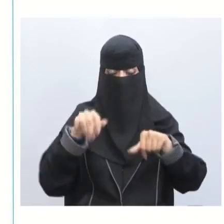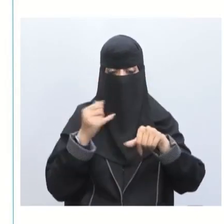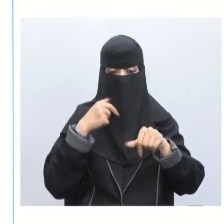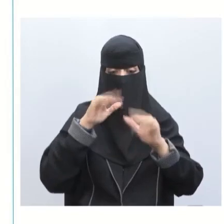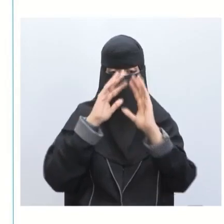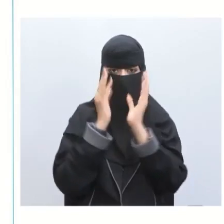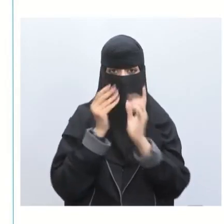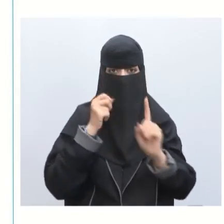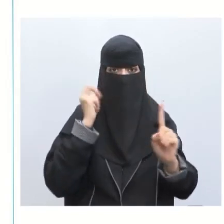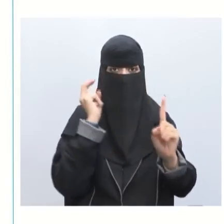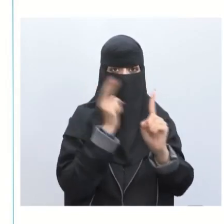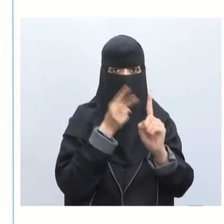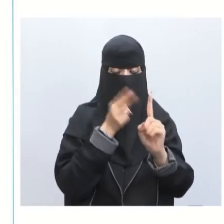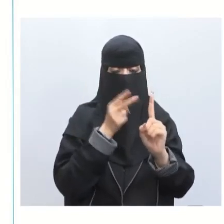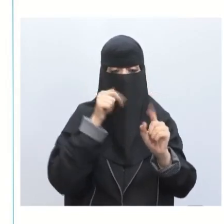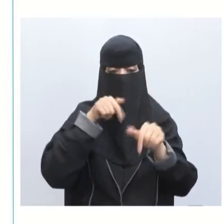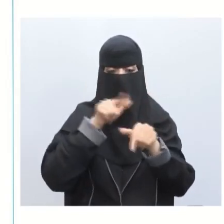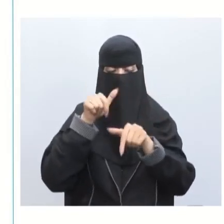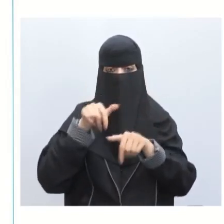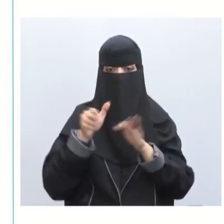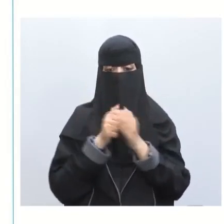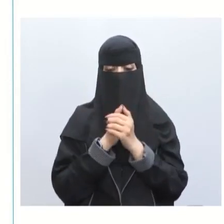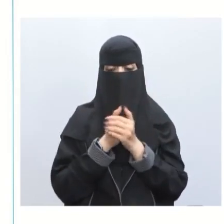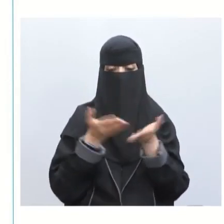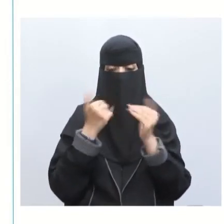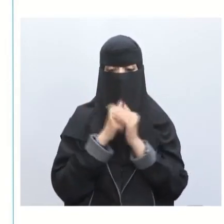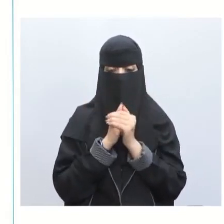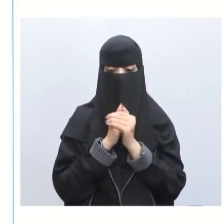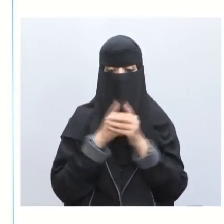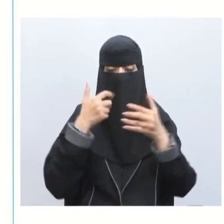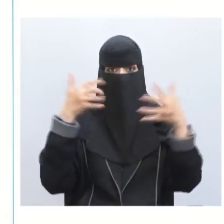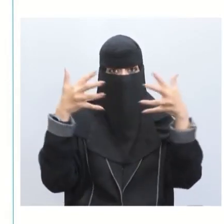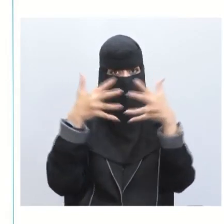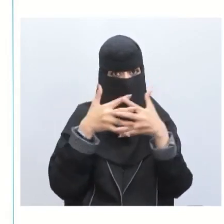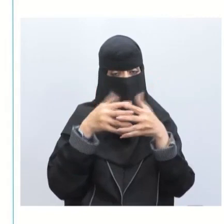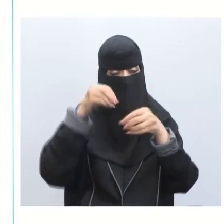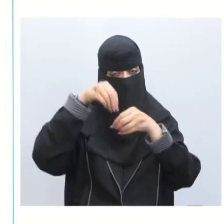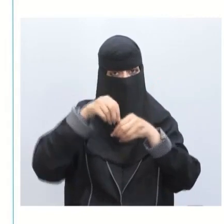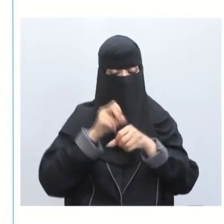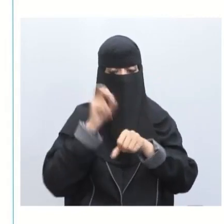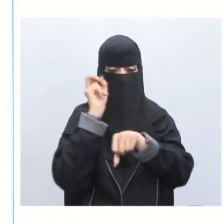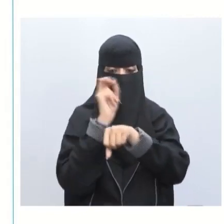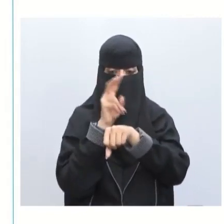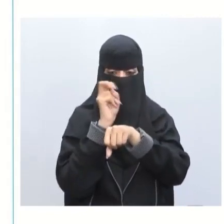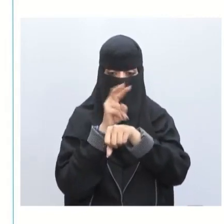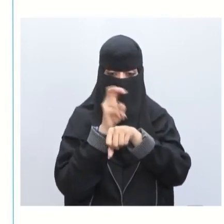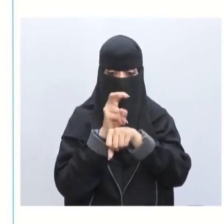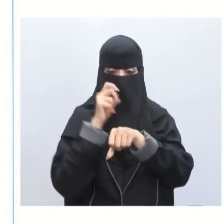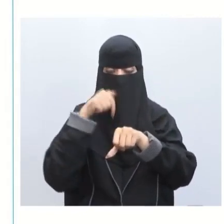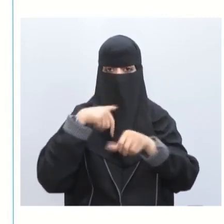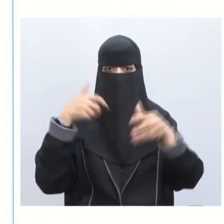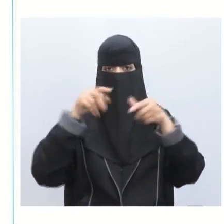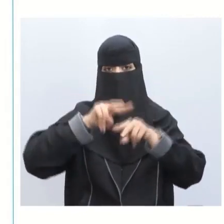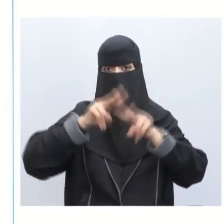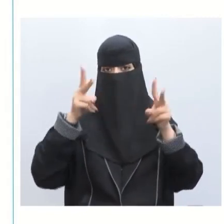للحد من اشكال العنف الالكتروني ثلاثه اشارك في التوعيه